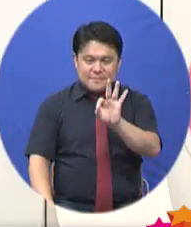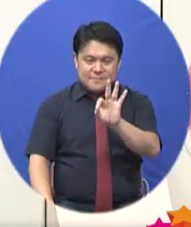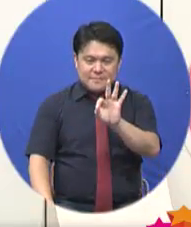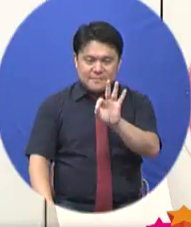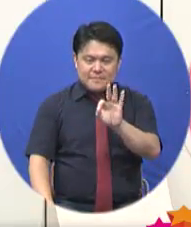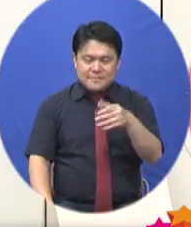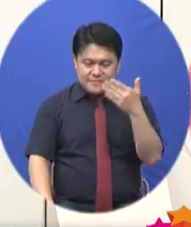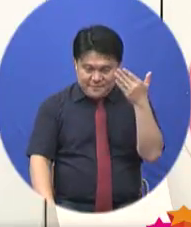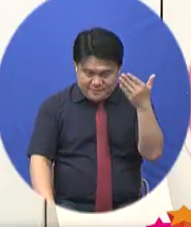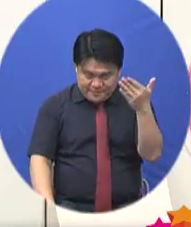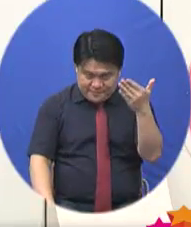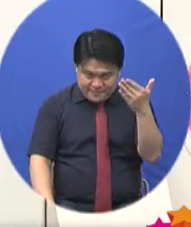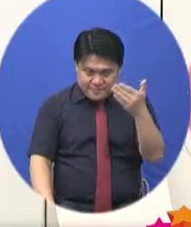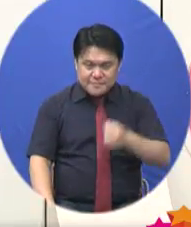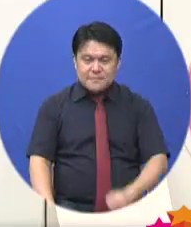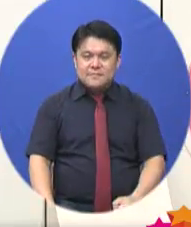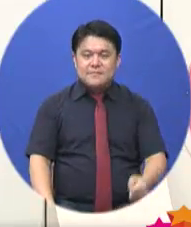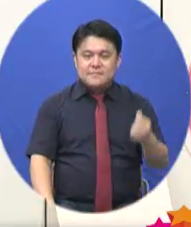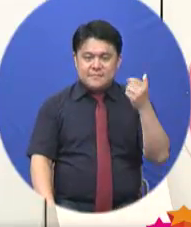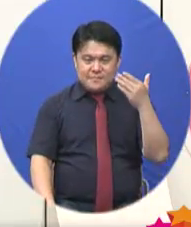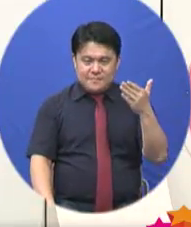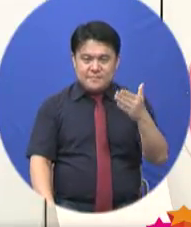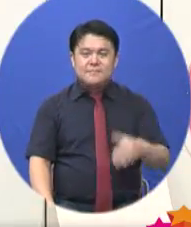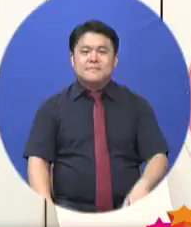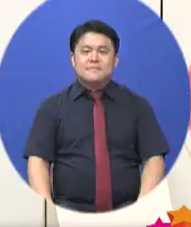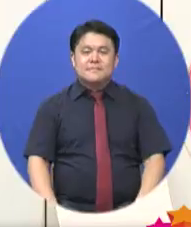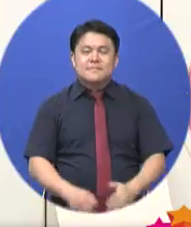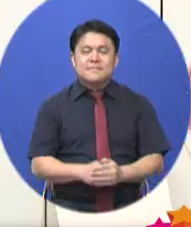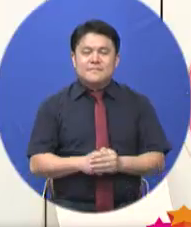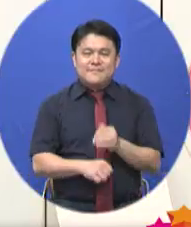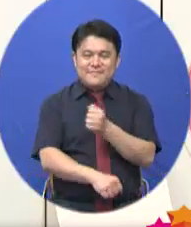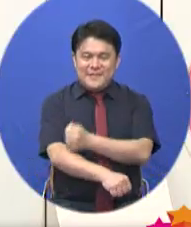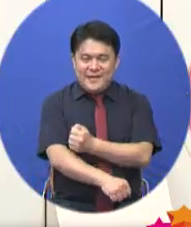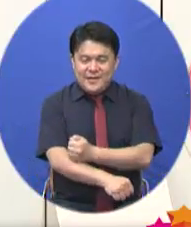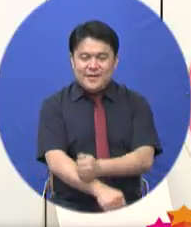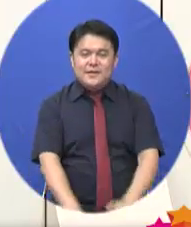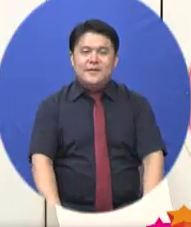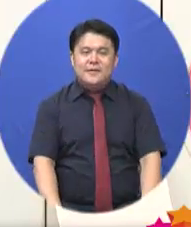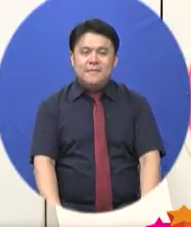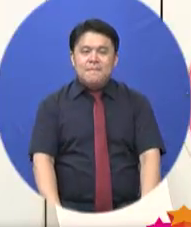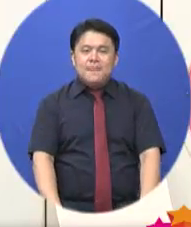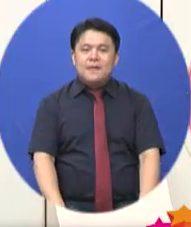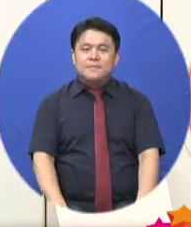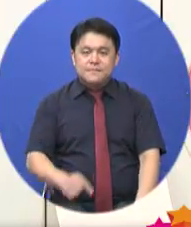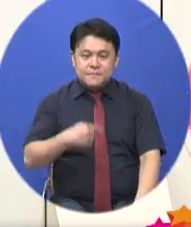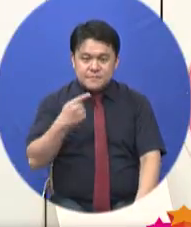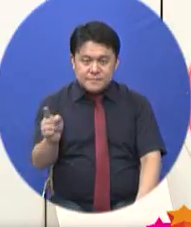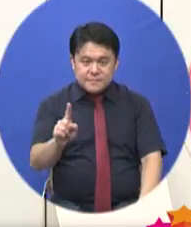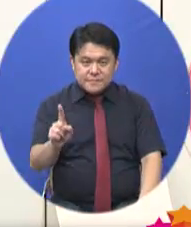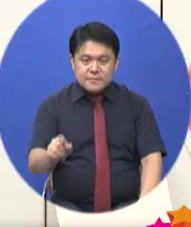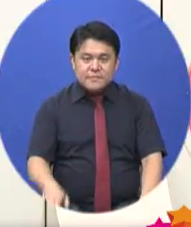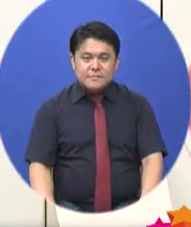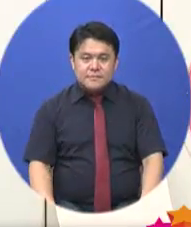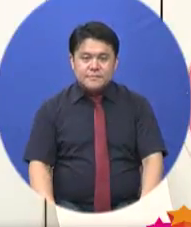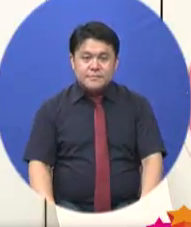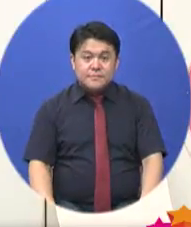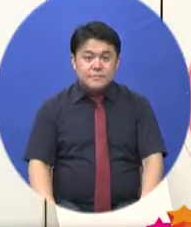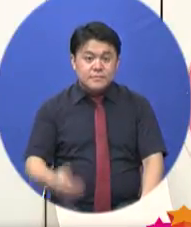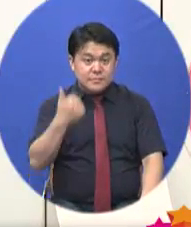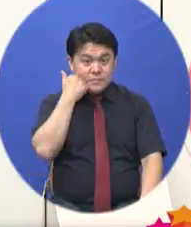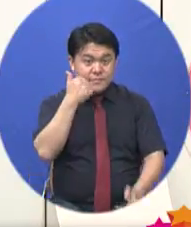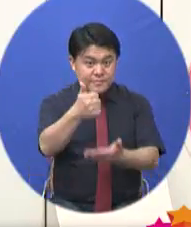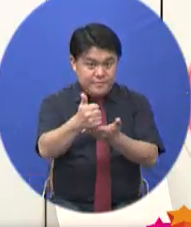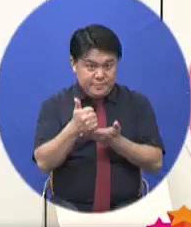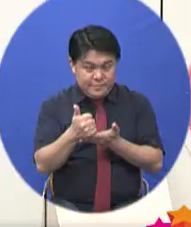9점, 10점, 9점, 9점. 네, 수고하셨습니다. 계속해서 다음